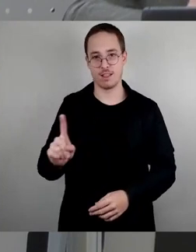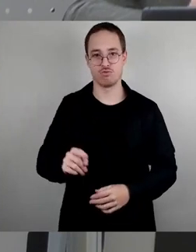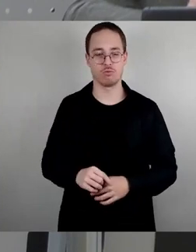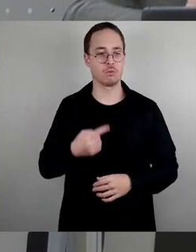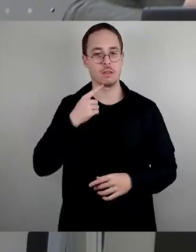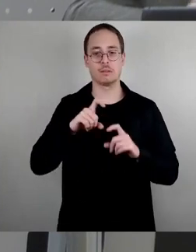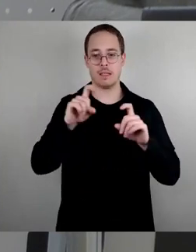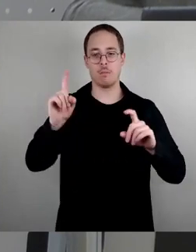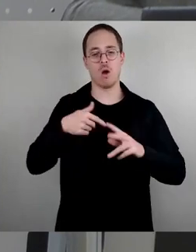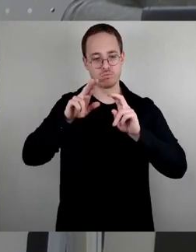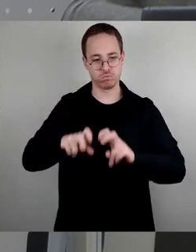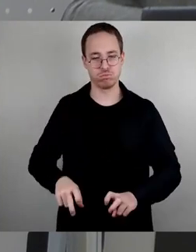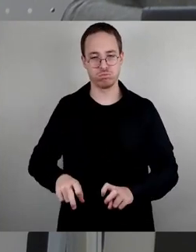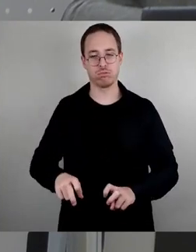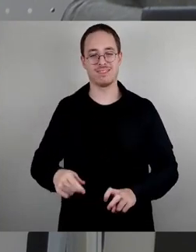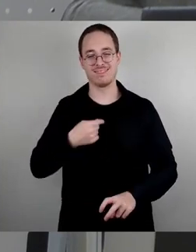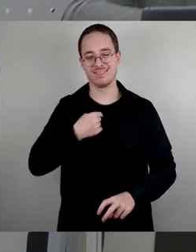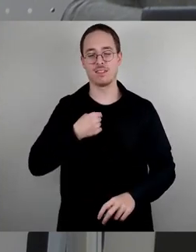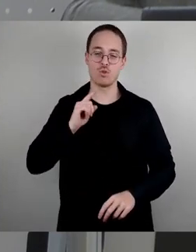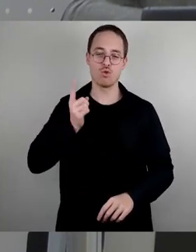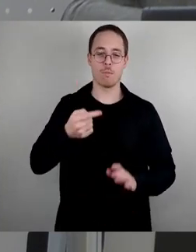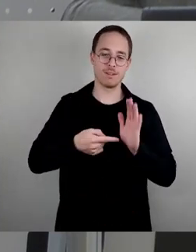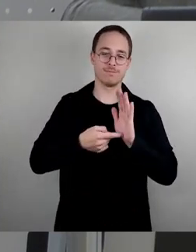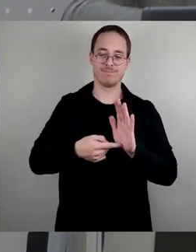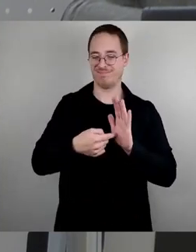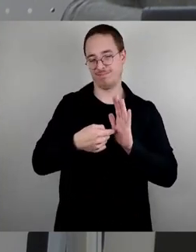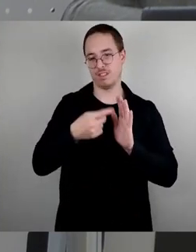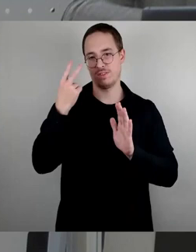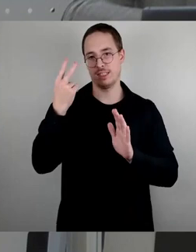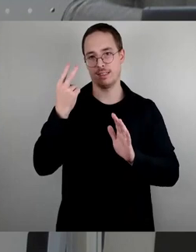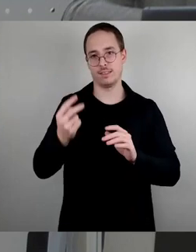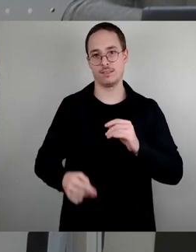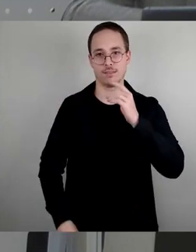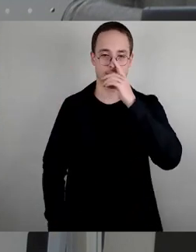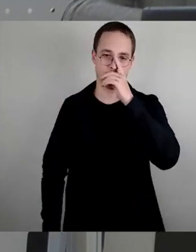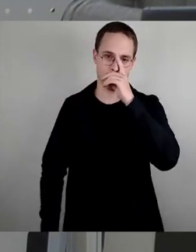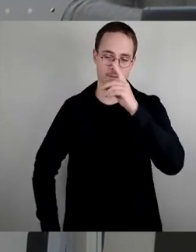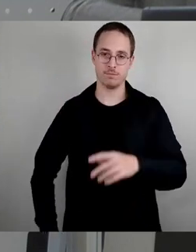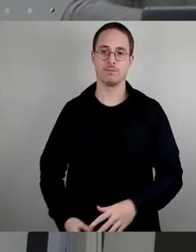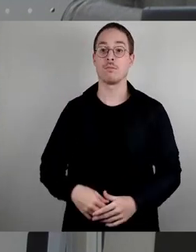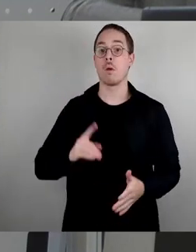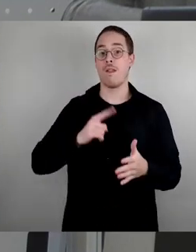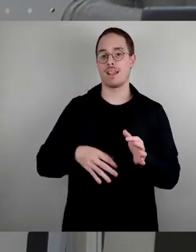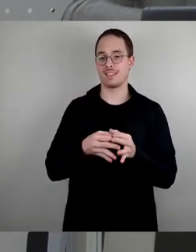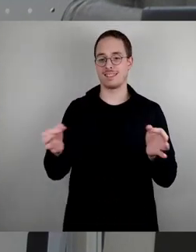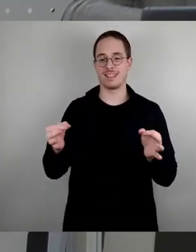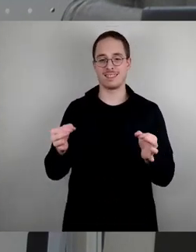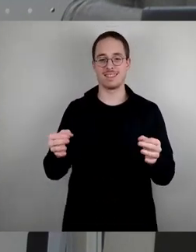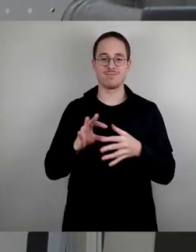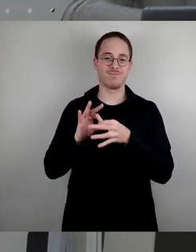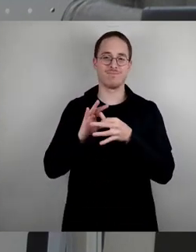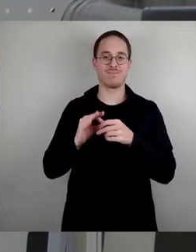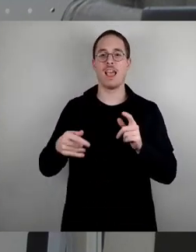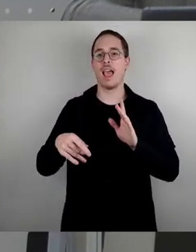Meinung, das sollte man noch mal genau darauf hinweisen. Und vielleicht noch ein letzter Satz zu unseren Regelspezialisten Stefan Engel